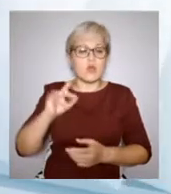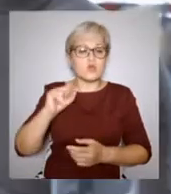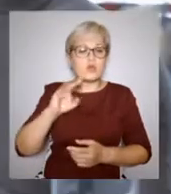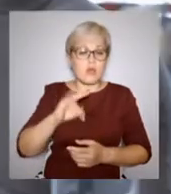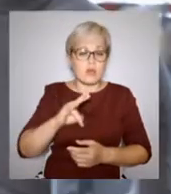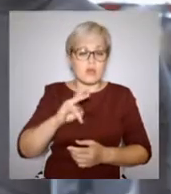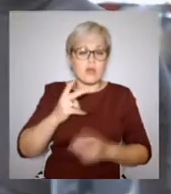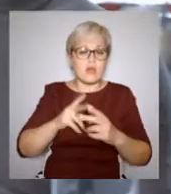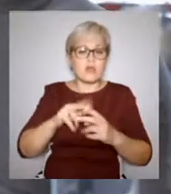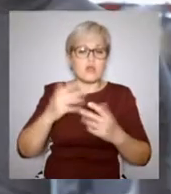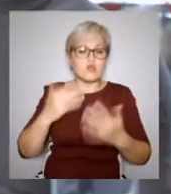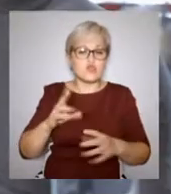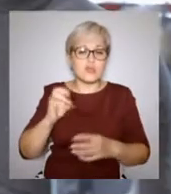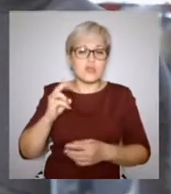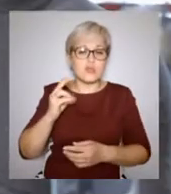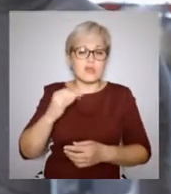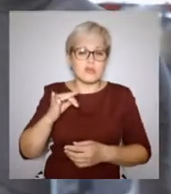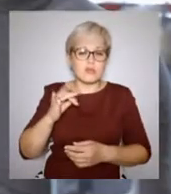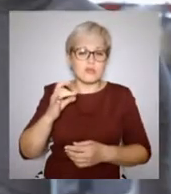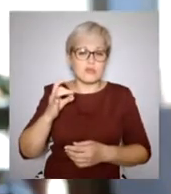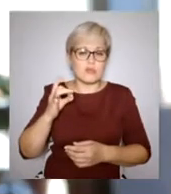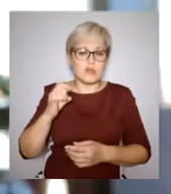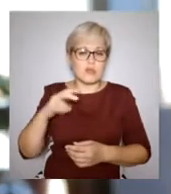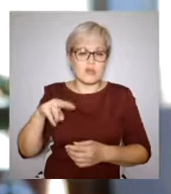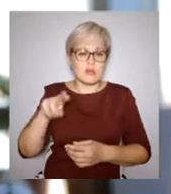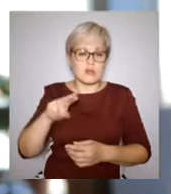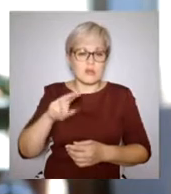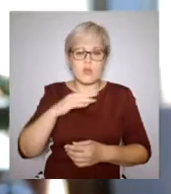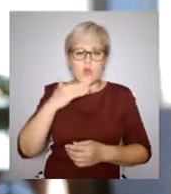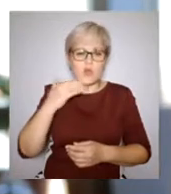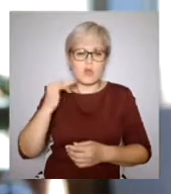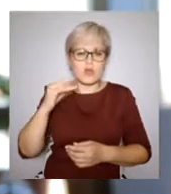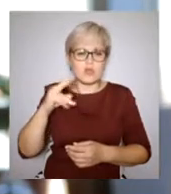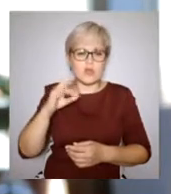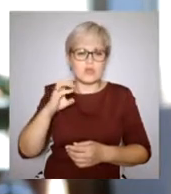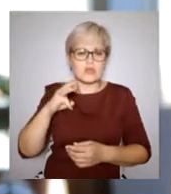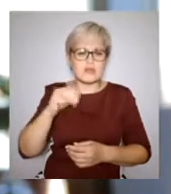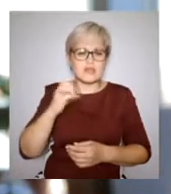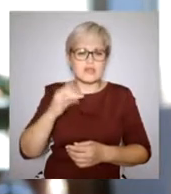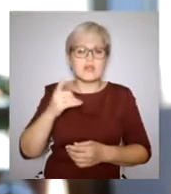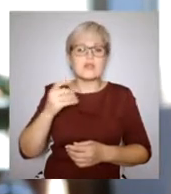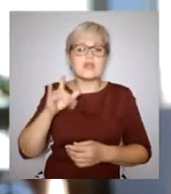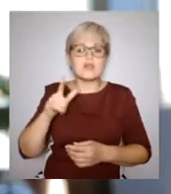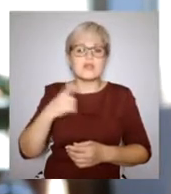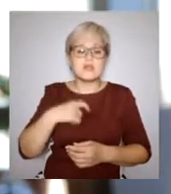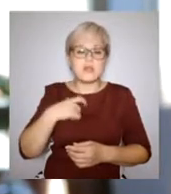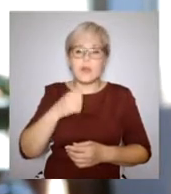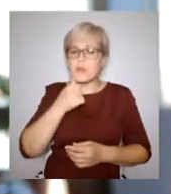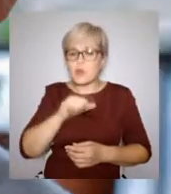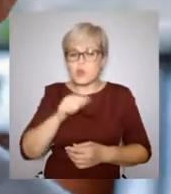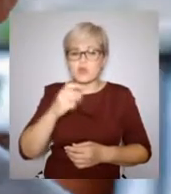руслан проводников это уже некий бренд много ипостаси где ты себя